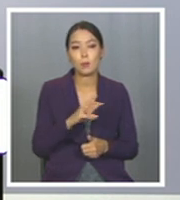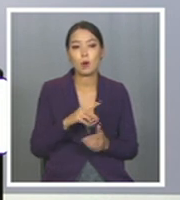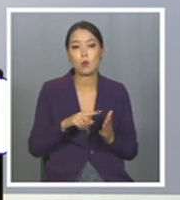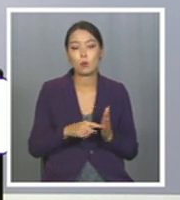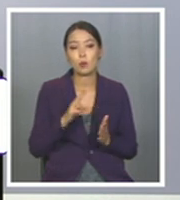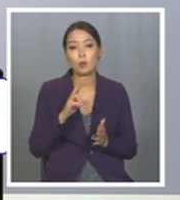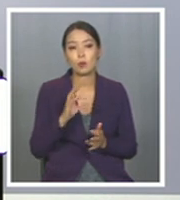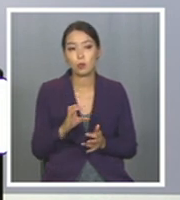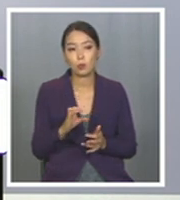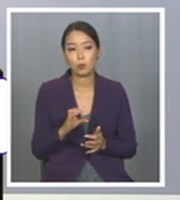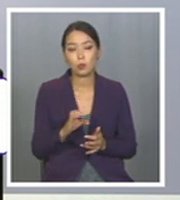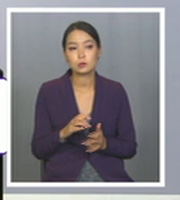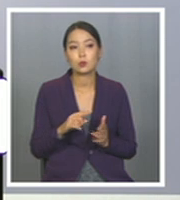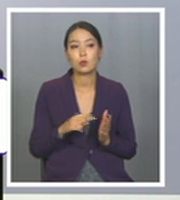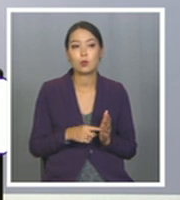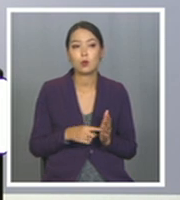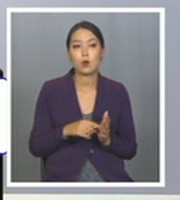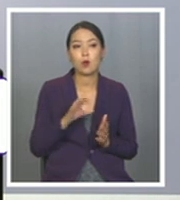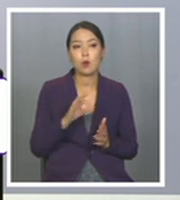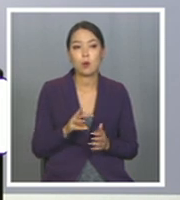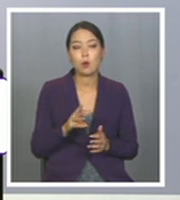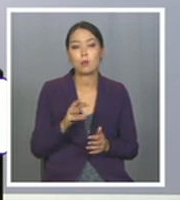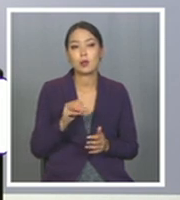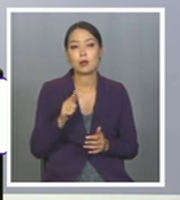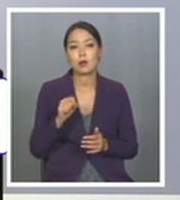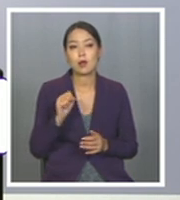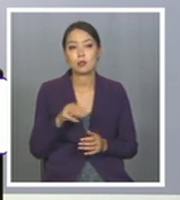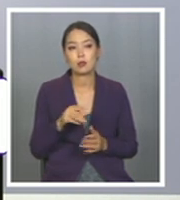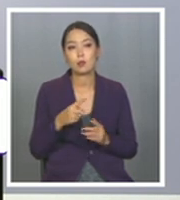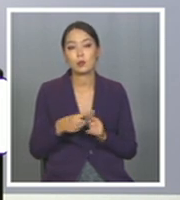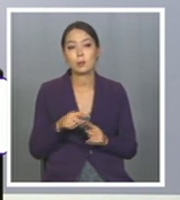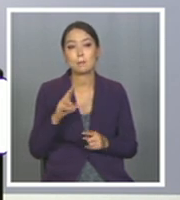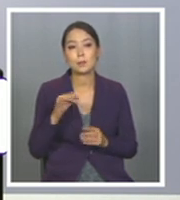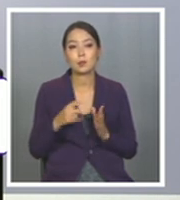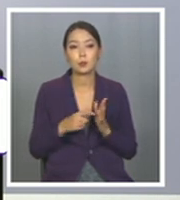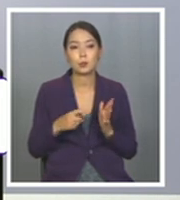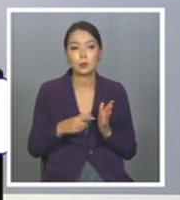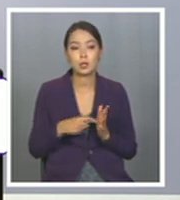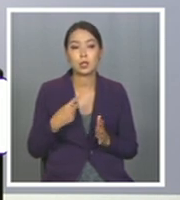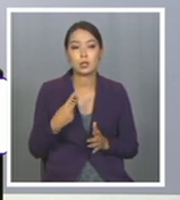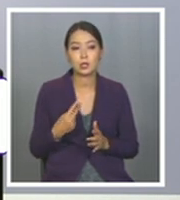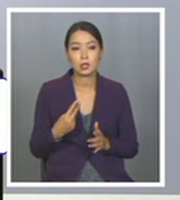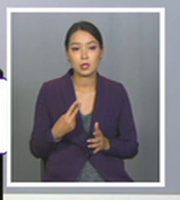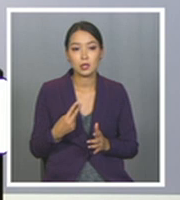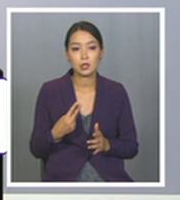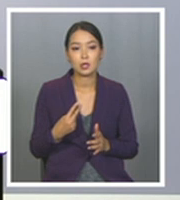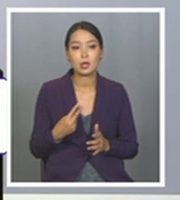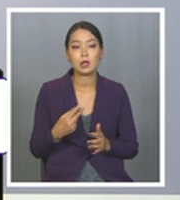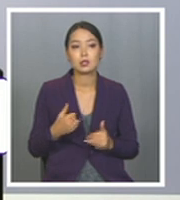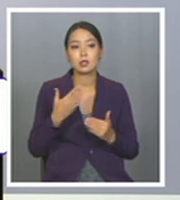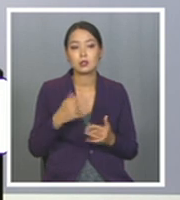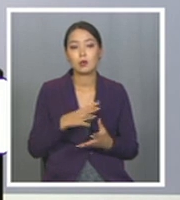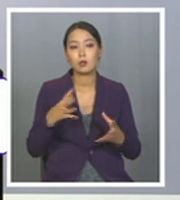косинус омега т қосылған пи бөлінген 2 болады. Енді қараңыздар, мына жерден шығатын қорытынды